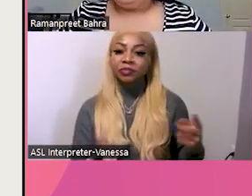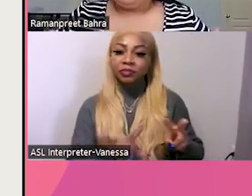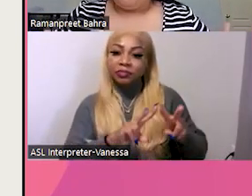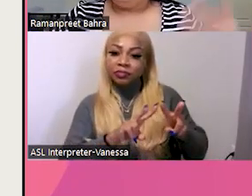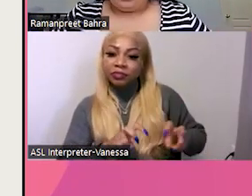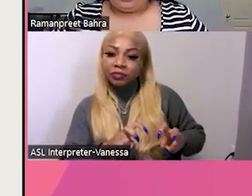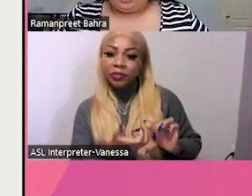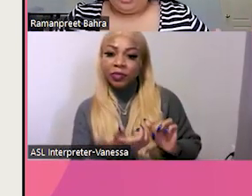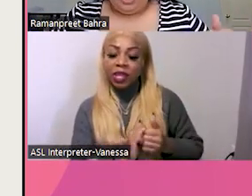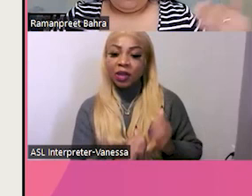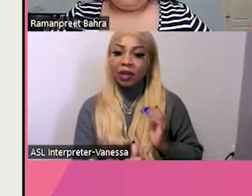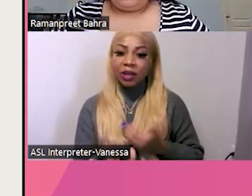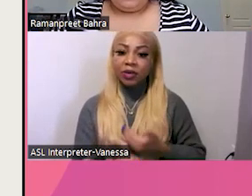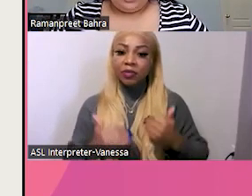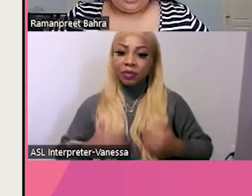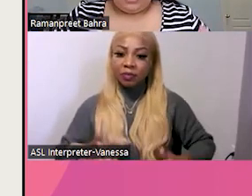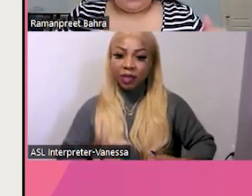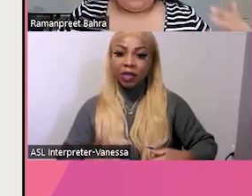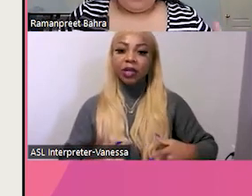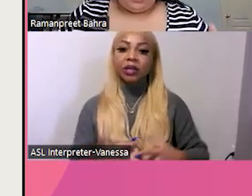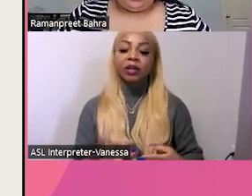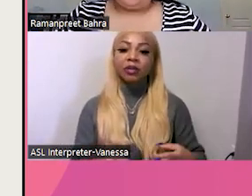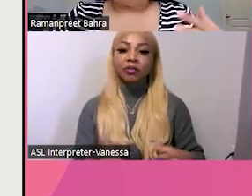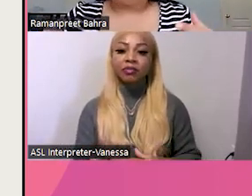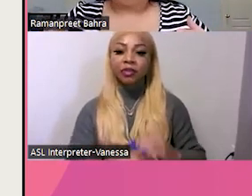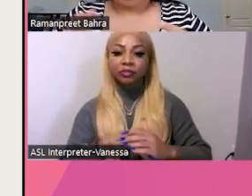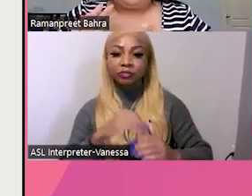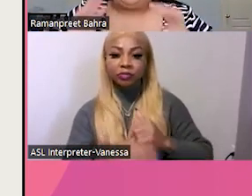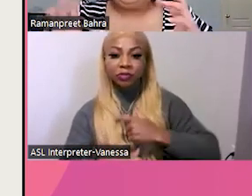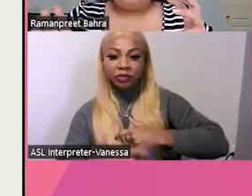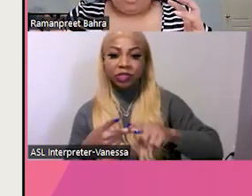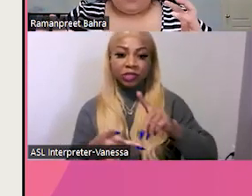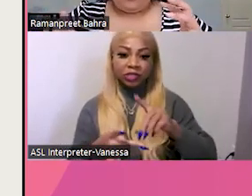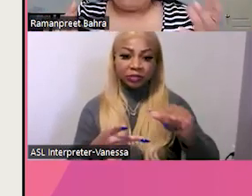corpulence font en sorte que nous